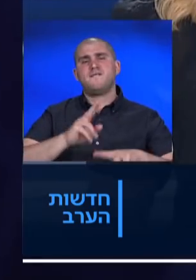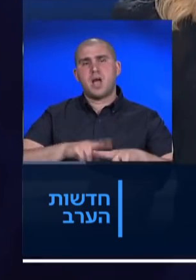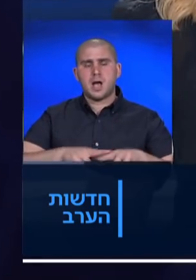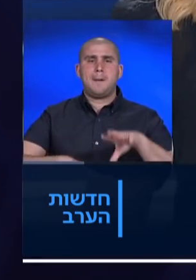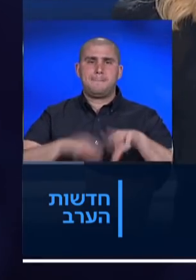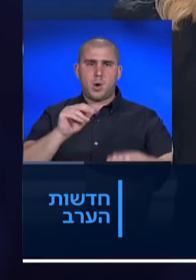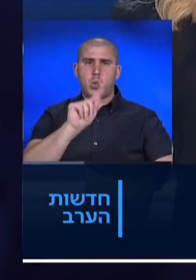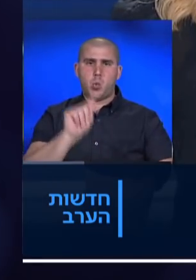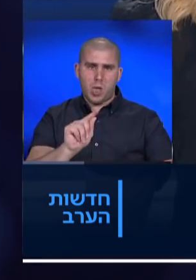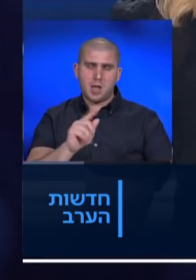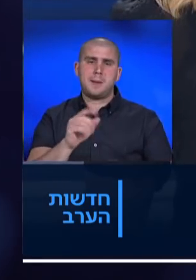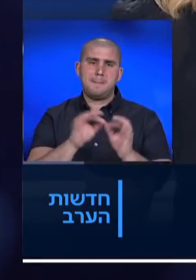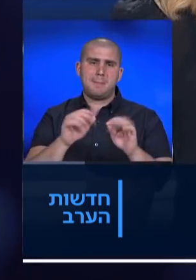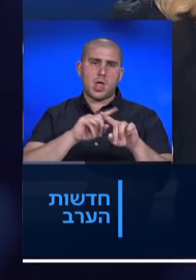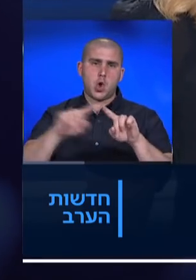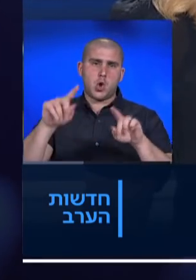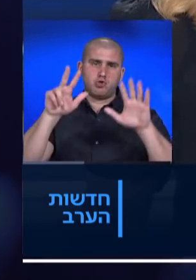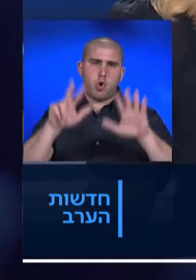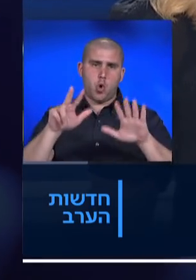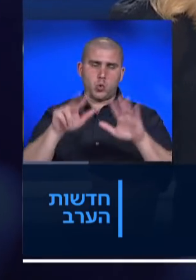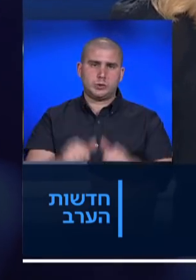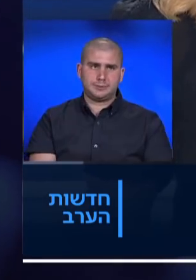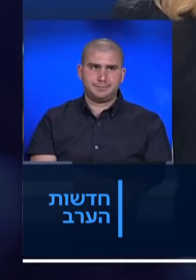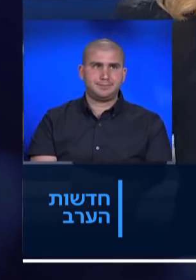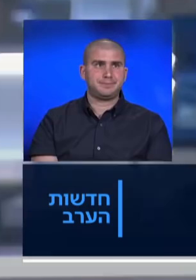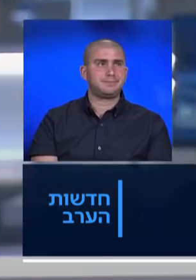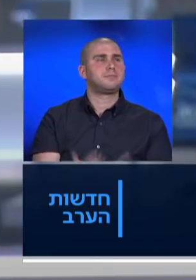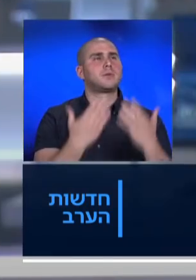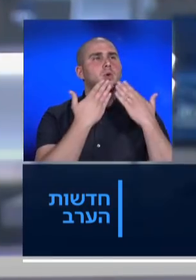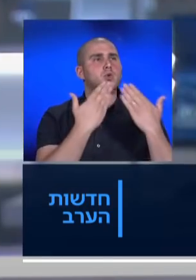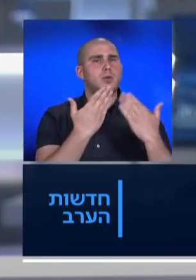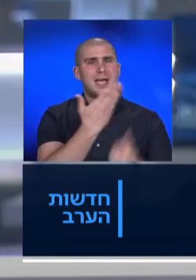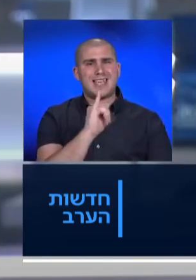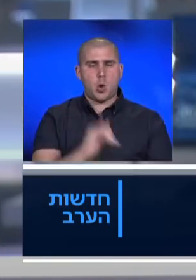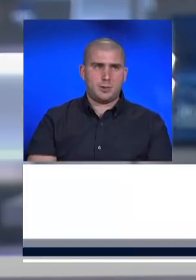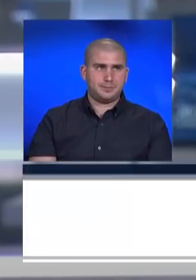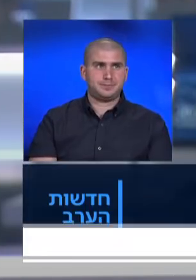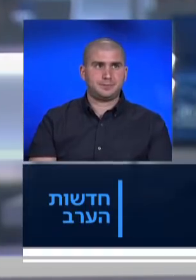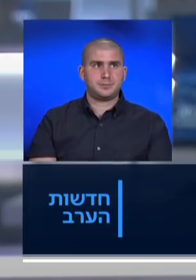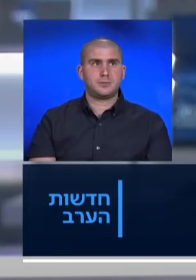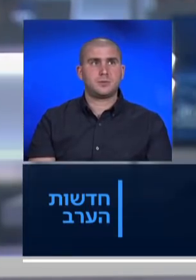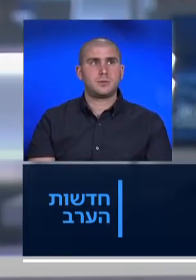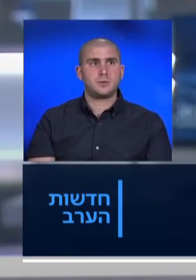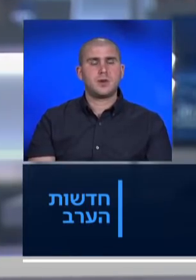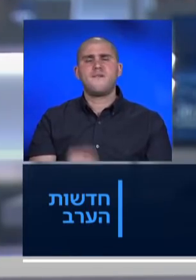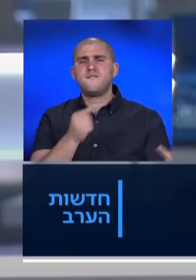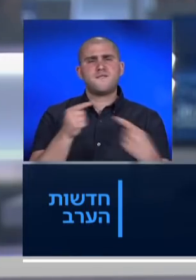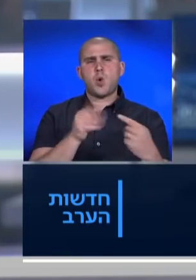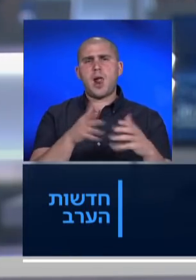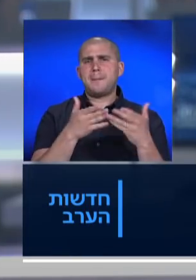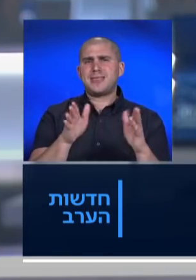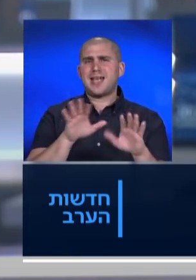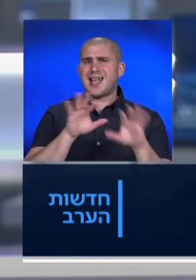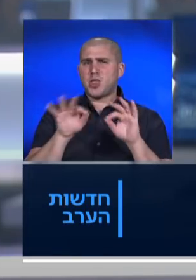בתחילת חודש אוגוסט, מיכל. תודה רבה, ירון. הוויכוח על פתיחת הקניונים